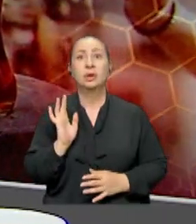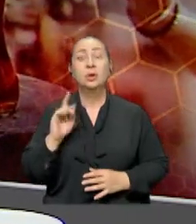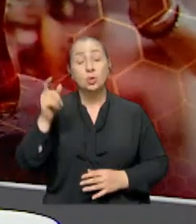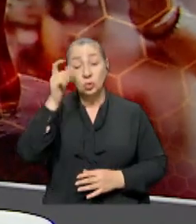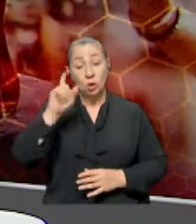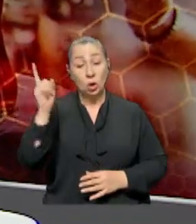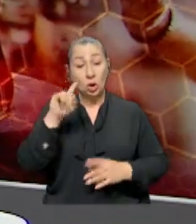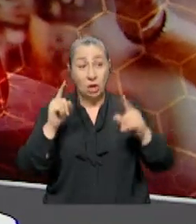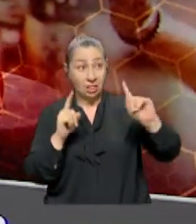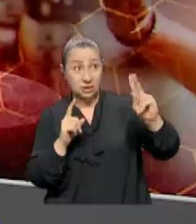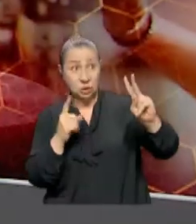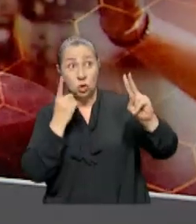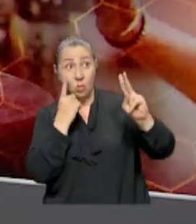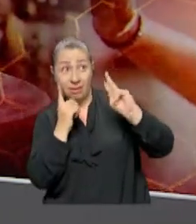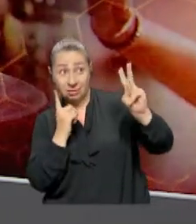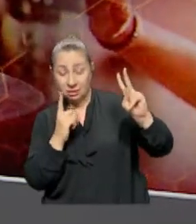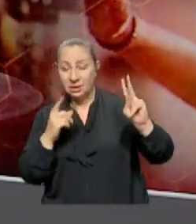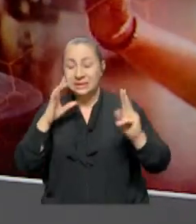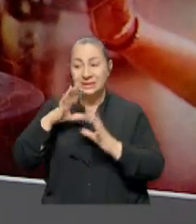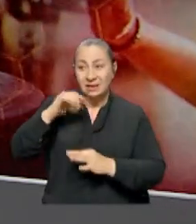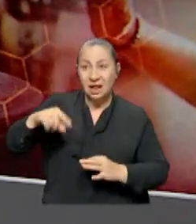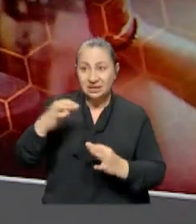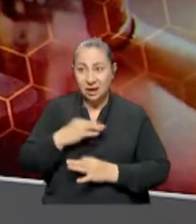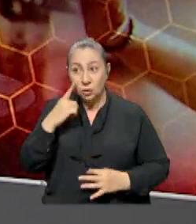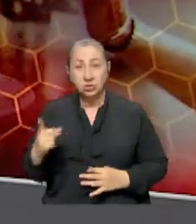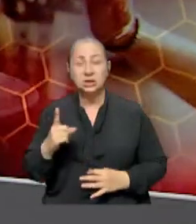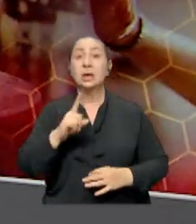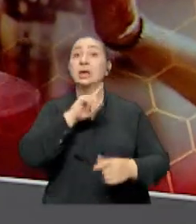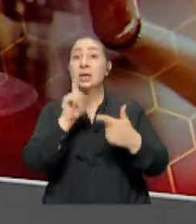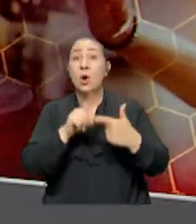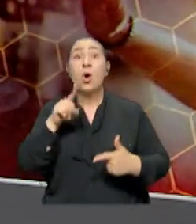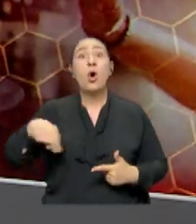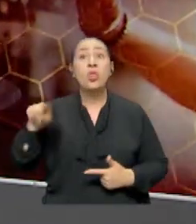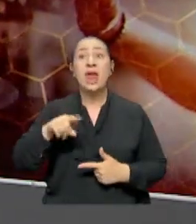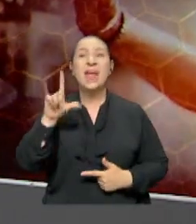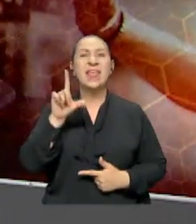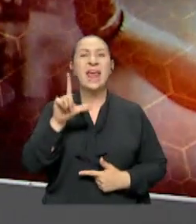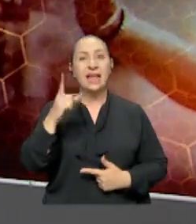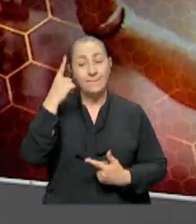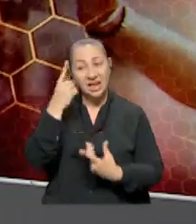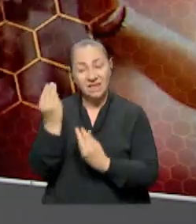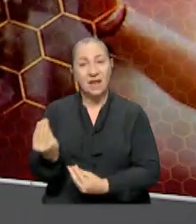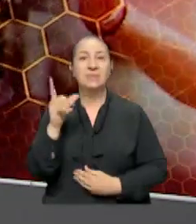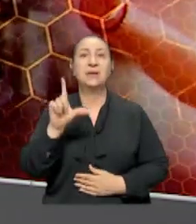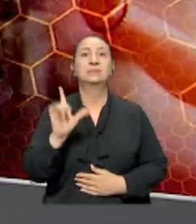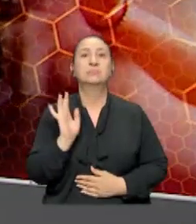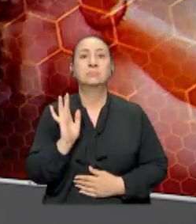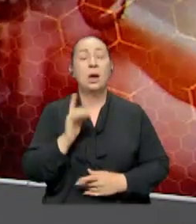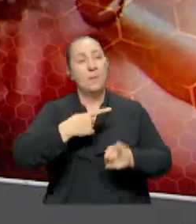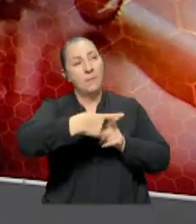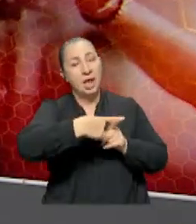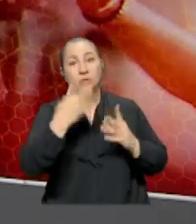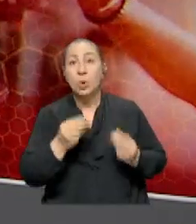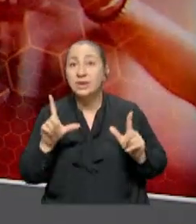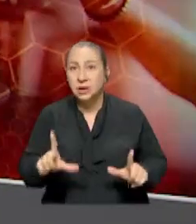ülkeyi yönetenlerce, hükümetlerce. Bir defa onlara gereken bilgi verilecek.